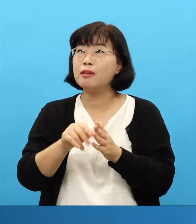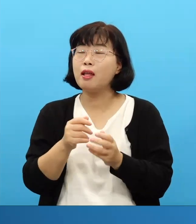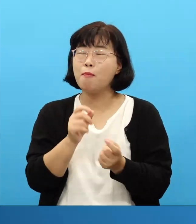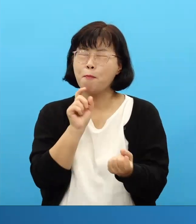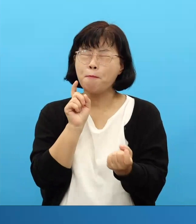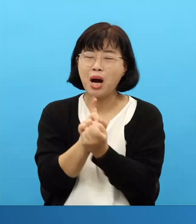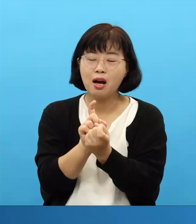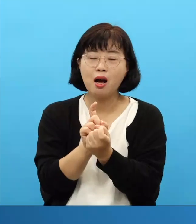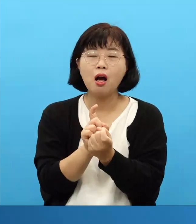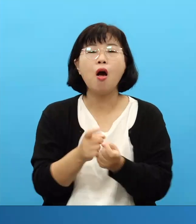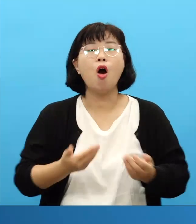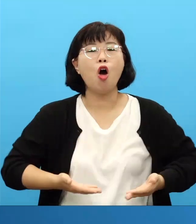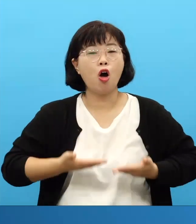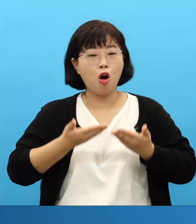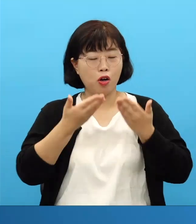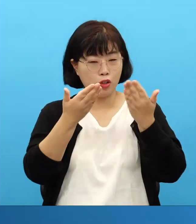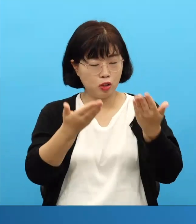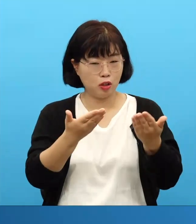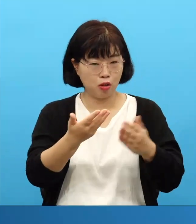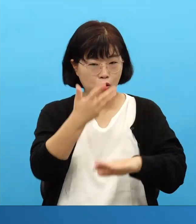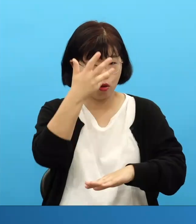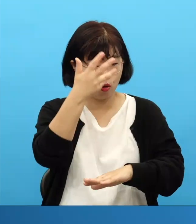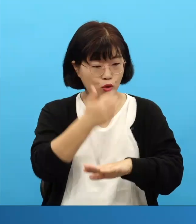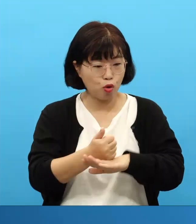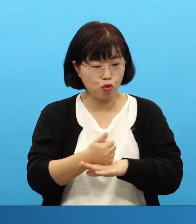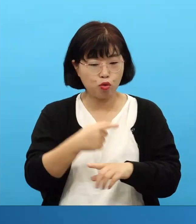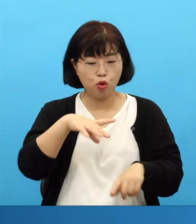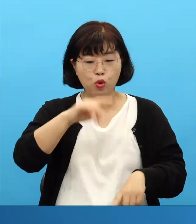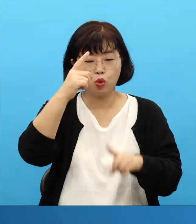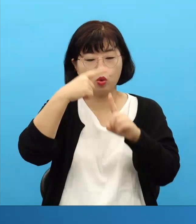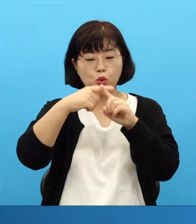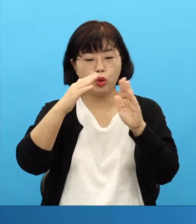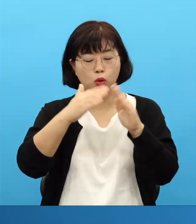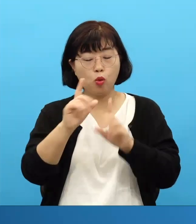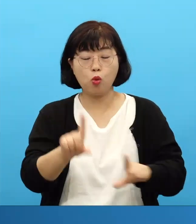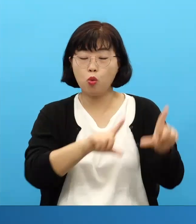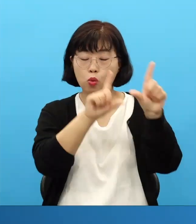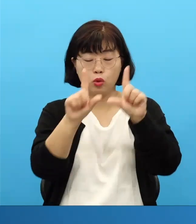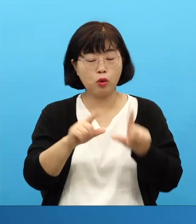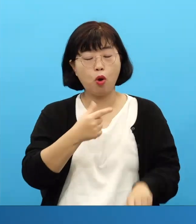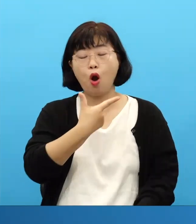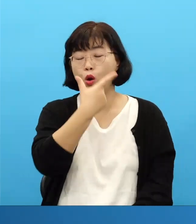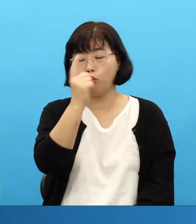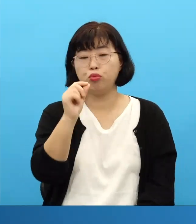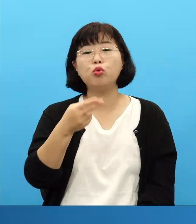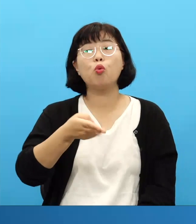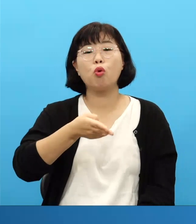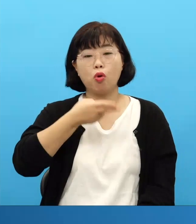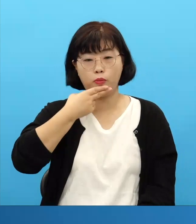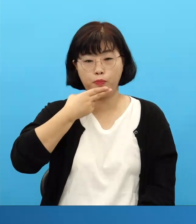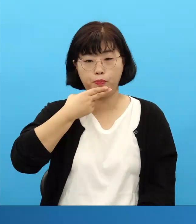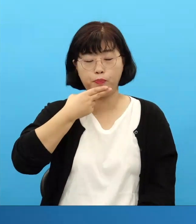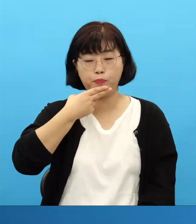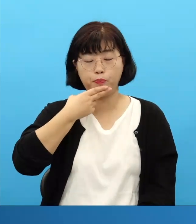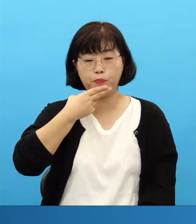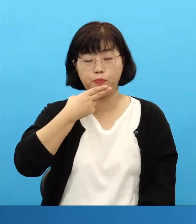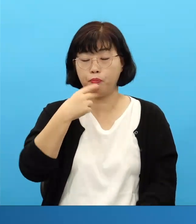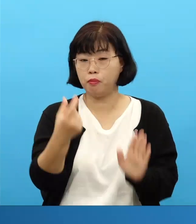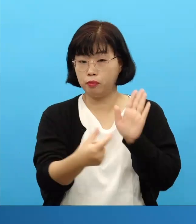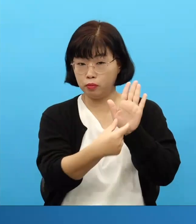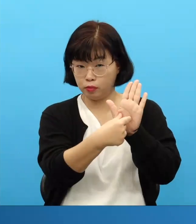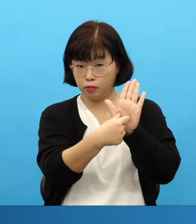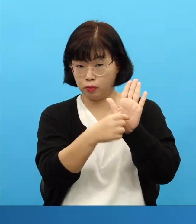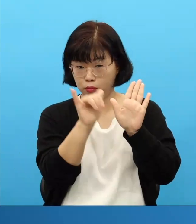예, 핍절함이 없었다 그랬죠. That they did not lack for anything. 어려운 말을 썼는데 부족한 게 없어. It's a very difficult word that we've used, but they lacked for